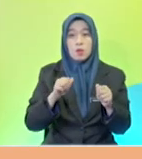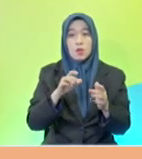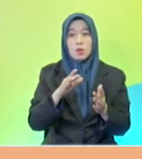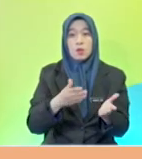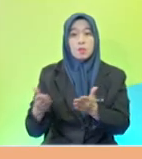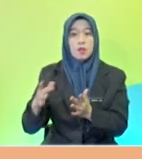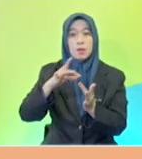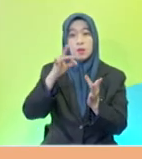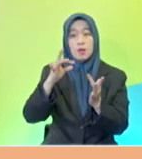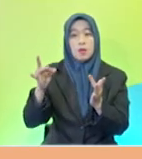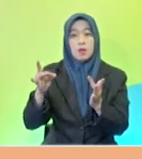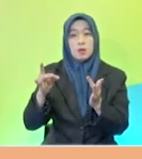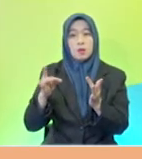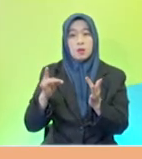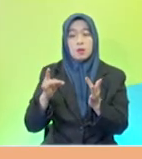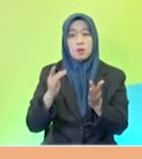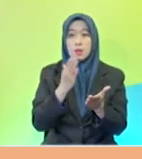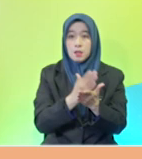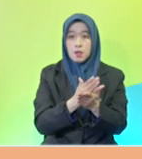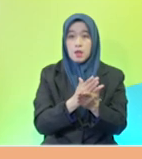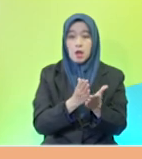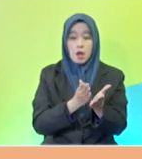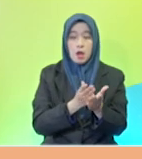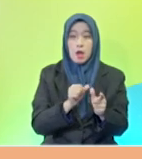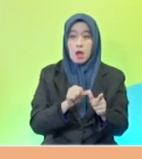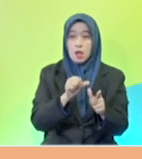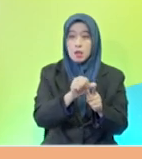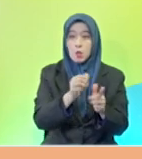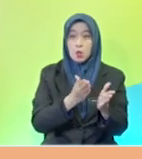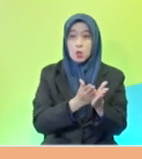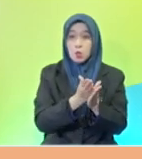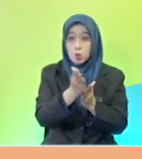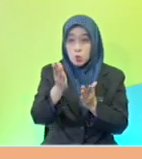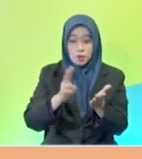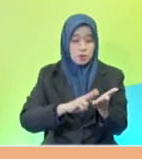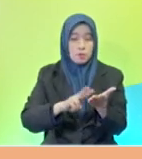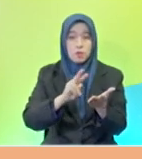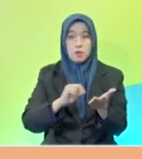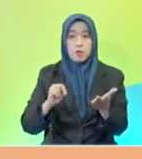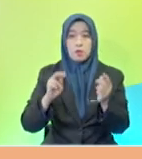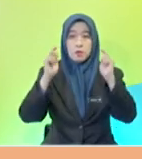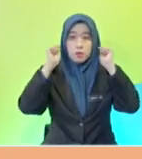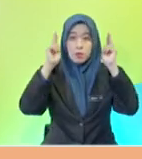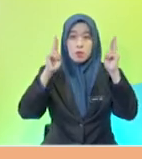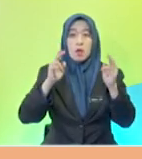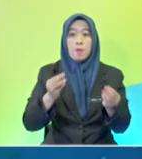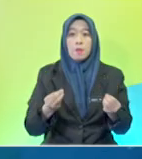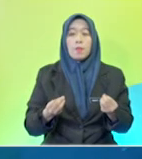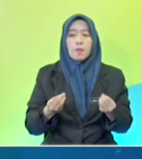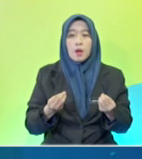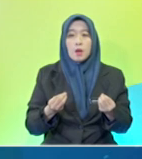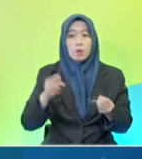ataupun meneruskan bacaan. Okey, baiklah. Ustazah mahu Khalif dan juga Fatin cuba